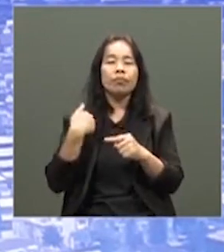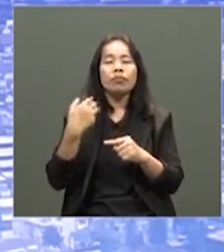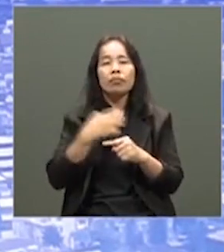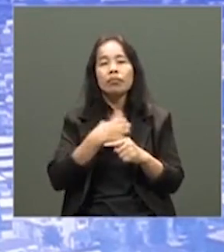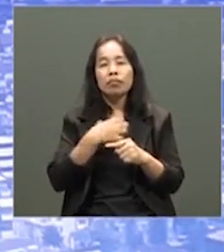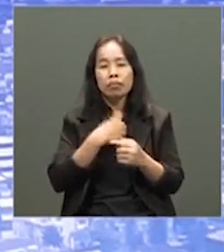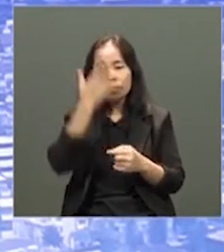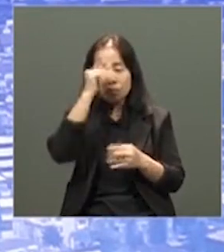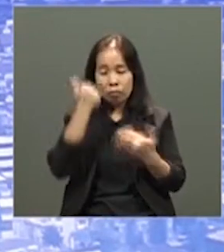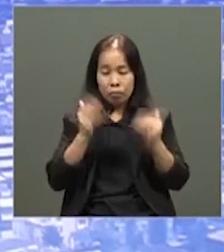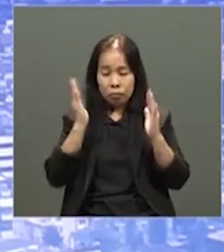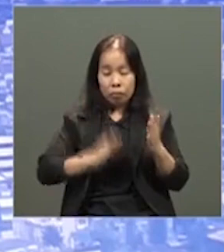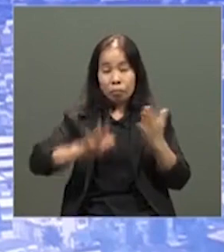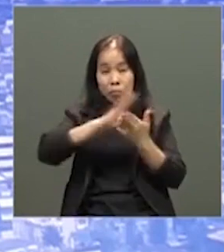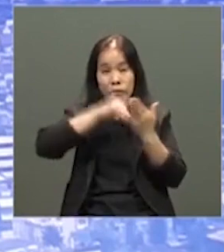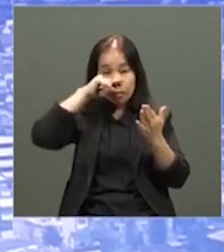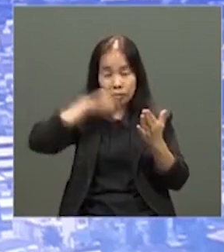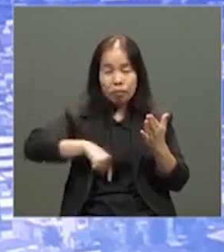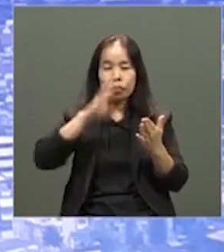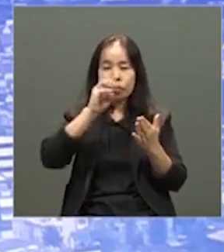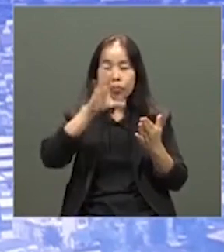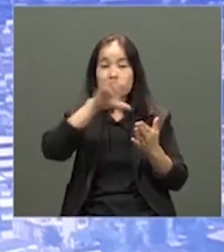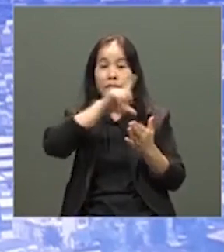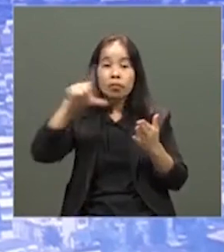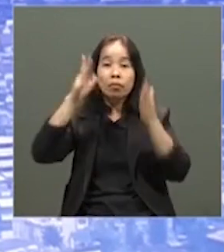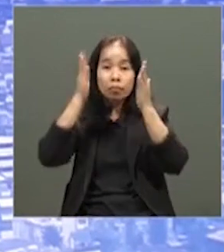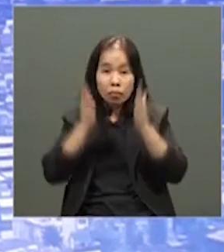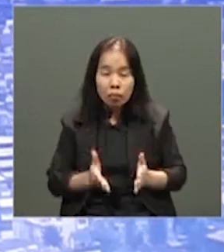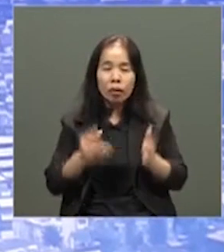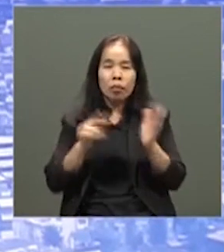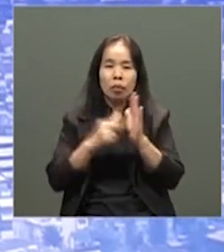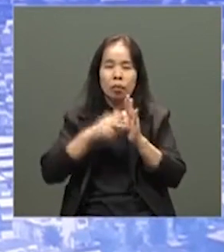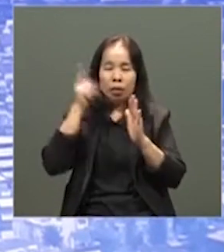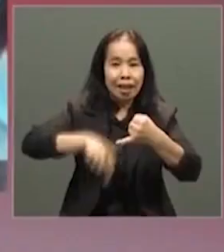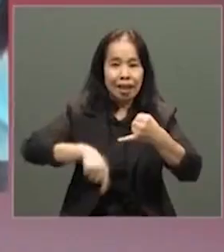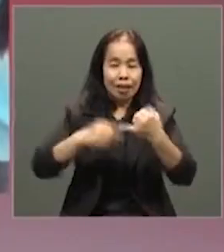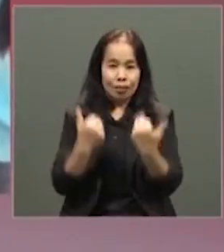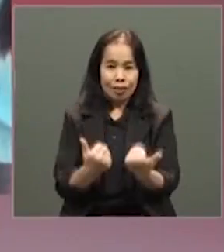ล้านคนผมต้องการทุกท่านเป็นแนวร่วมของเราน